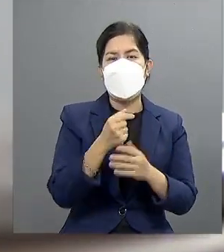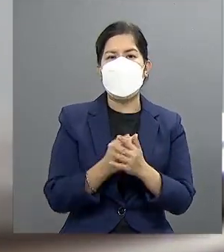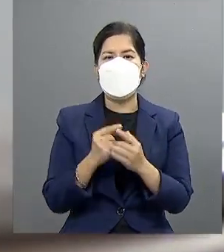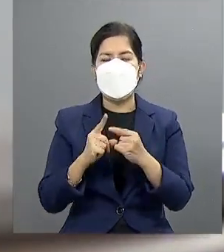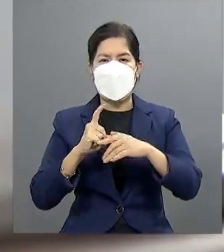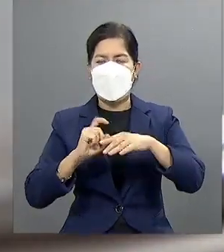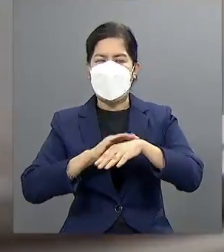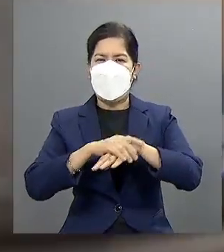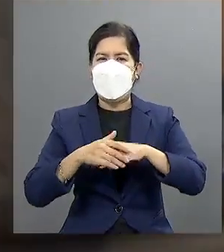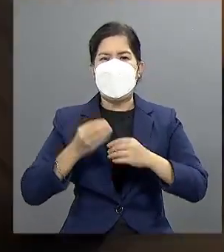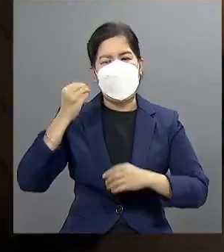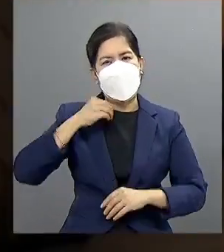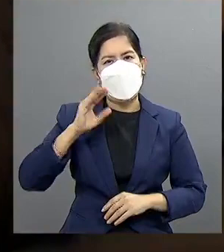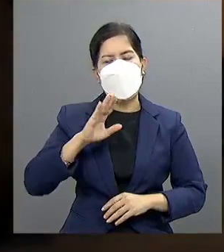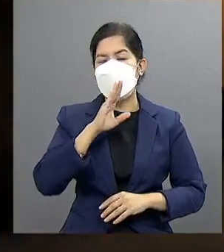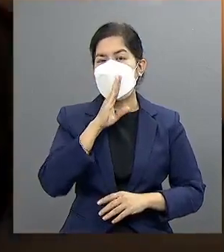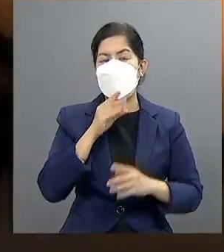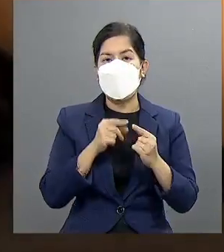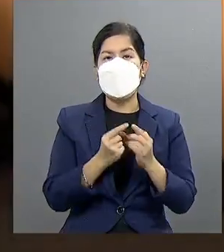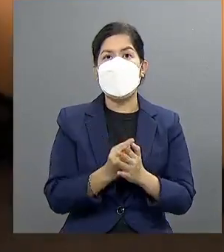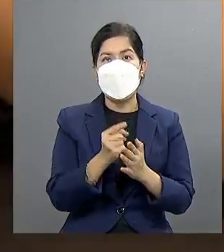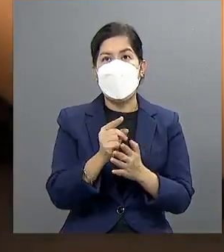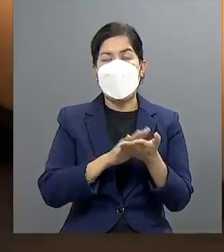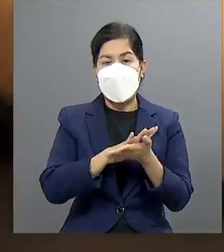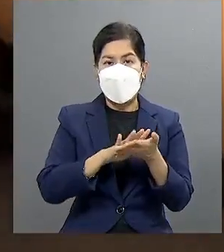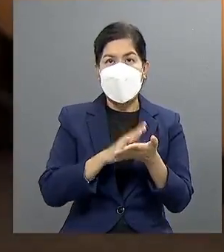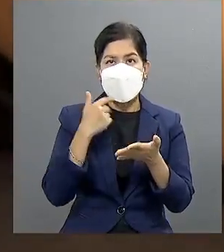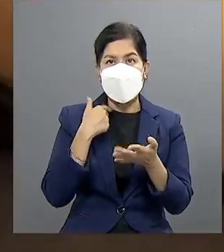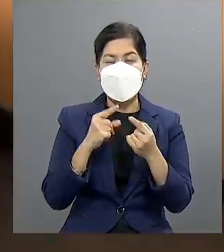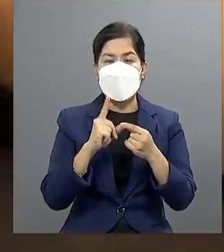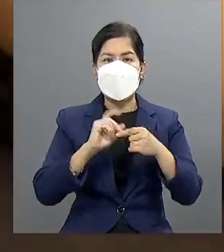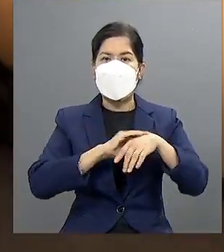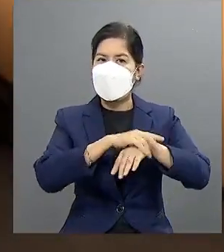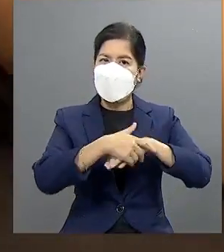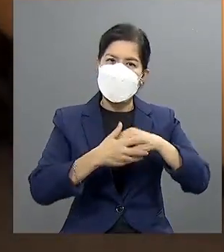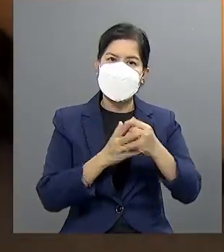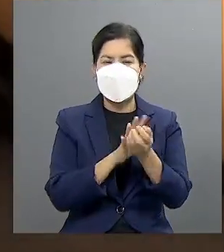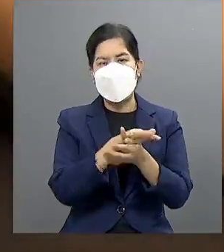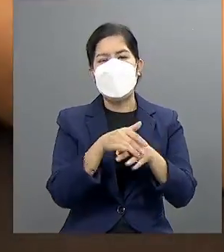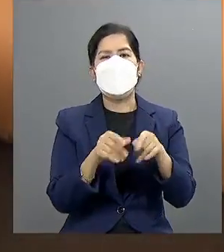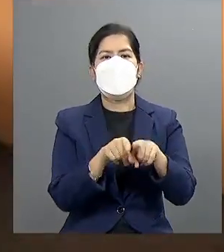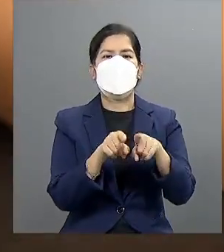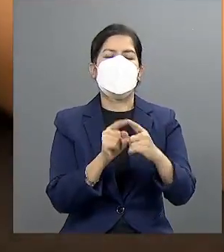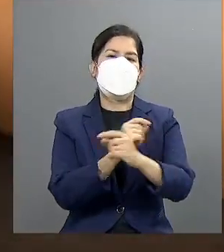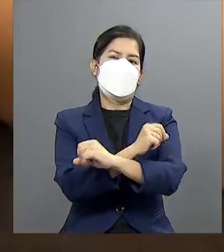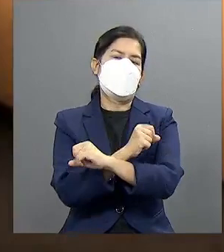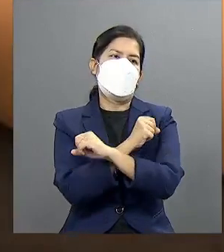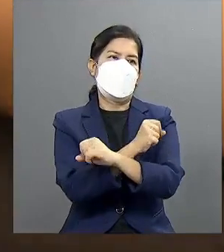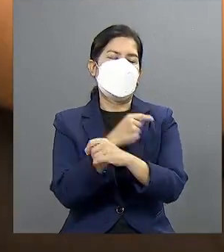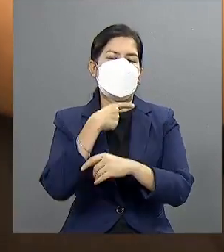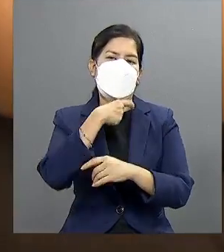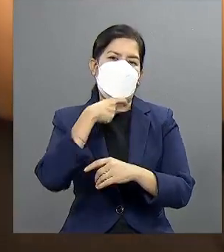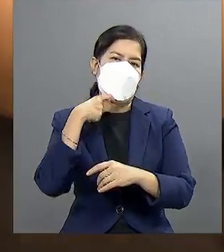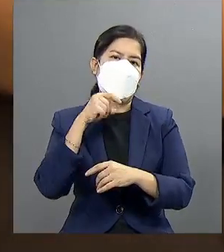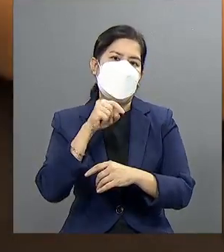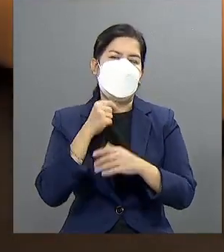องก็คือหลังล้างมือทุกครั้งเขาแนะนำให้ใช้โลชั่นภายใน5นาทีเหมือนเคลือบผิวไว้ทำให้เป็นเกราะป้องกันไม่ให้ผิวเสียค่ ะ เพราะว่าถ้า